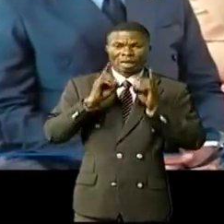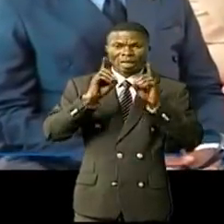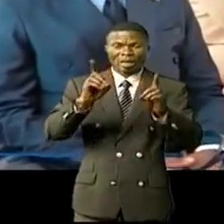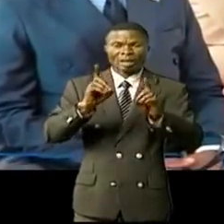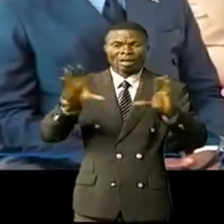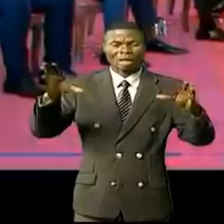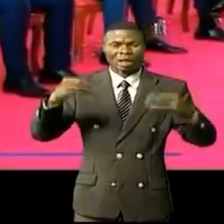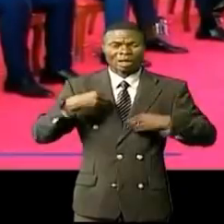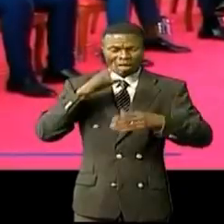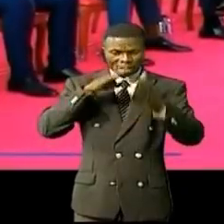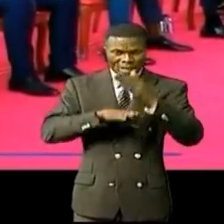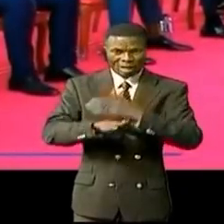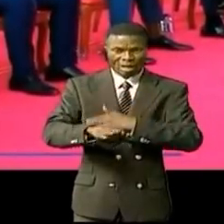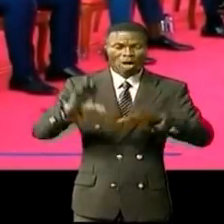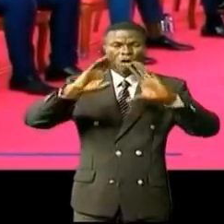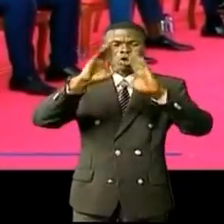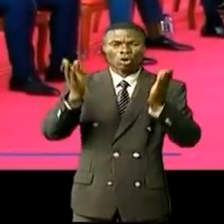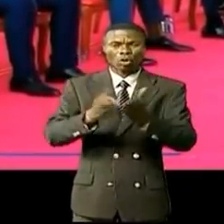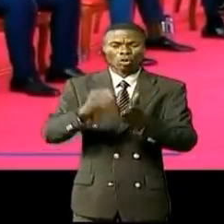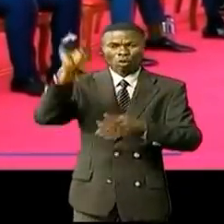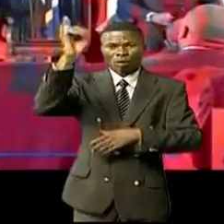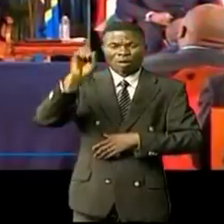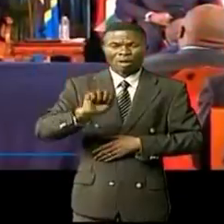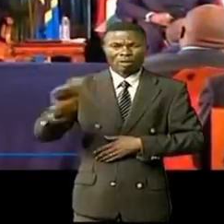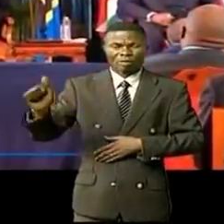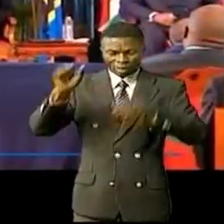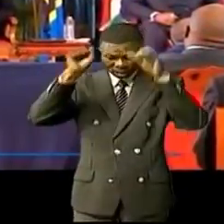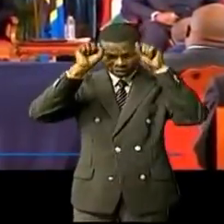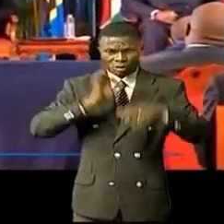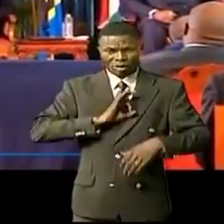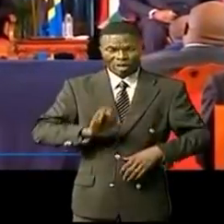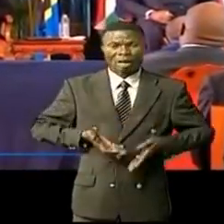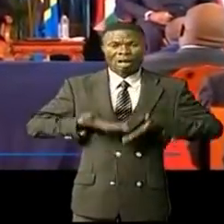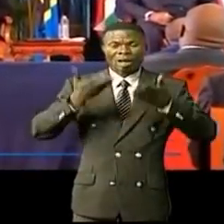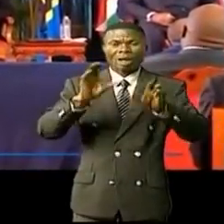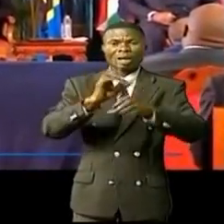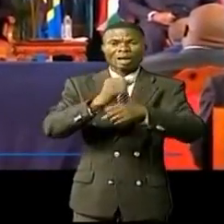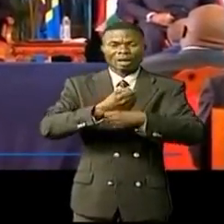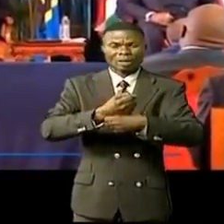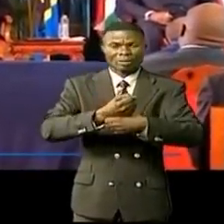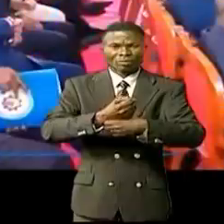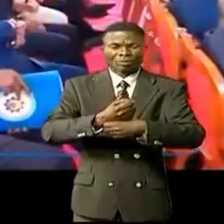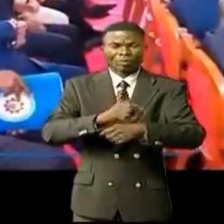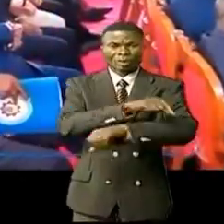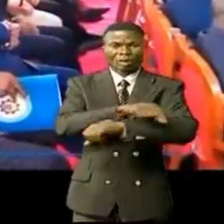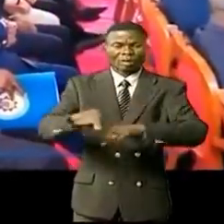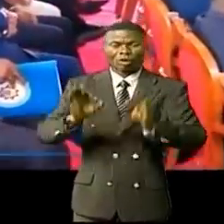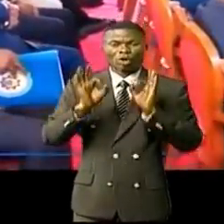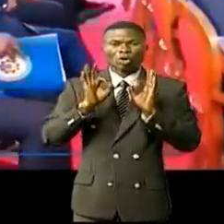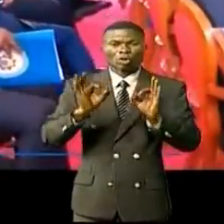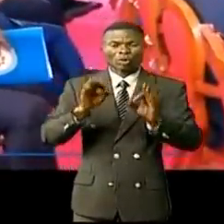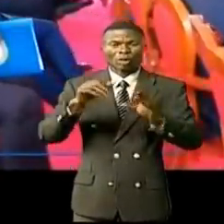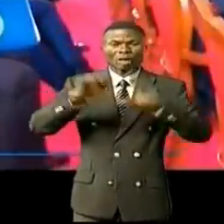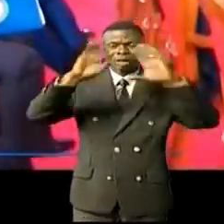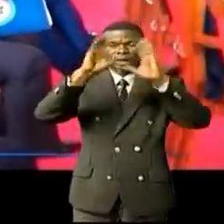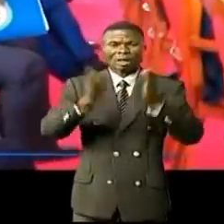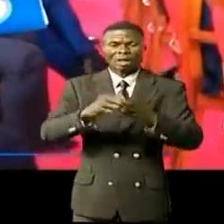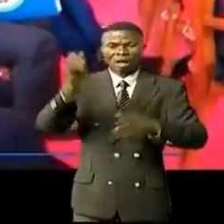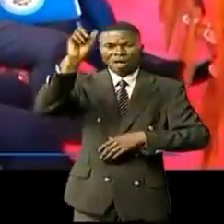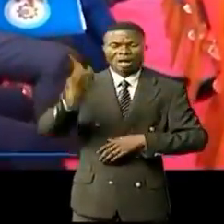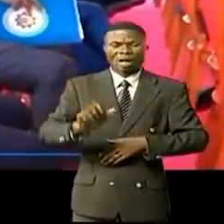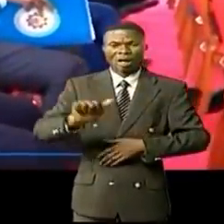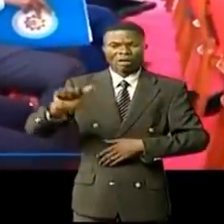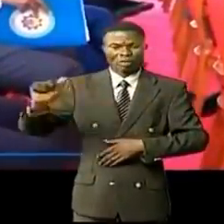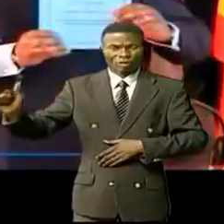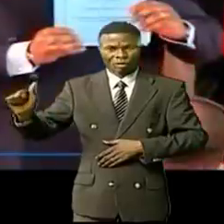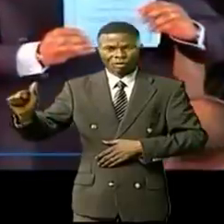d'acceptation d'adhérer à cette organisation, le chef de l'État avait proposé la création d'une nouvelle institution au sein de la communauté d'Afrique de l'Est qui